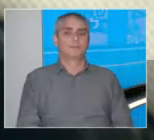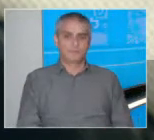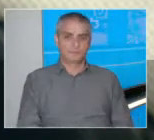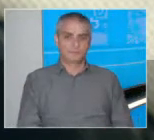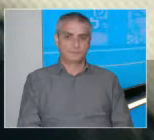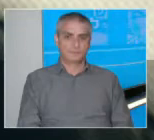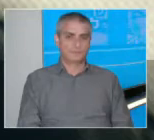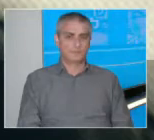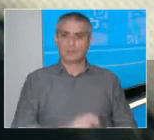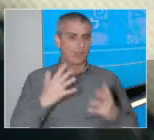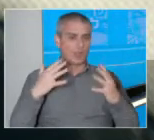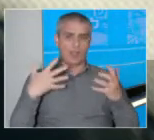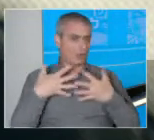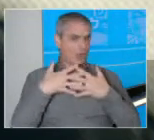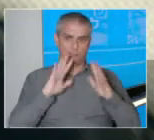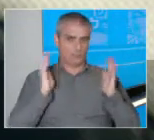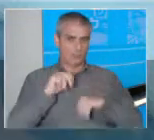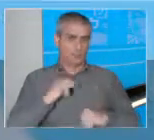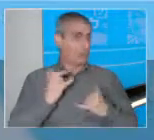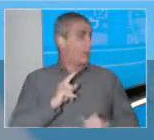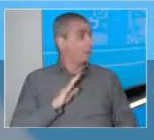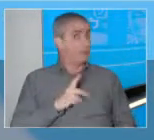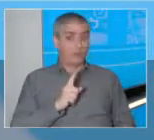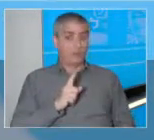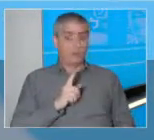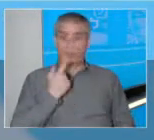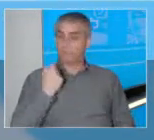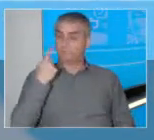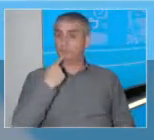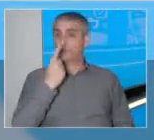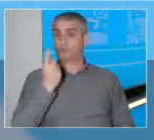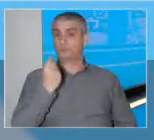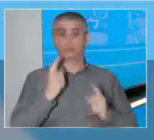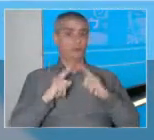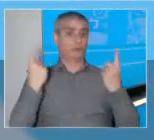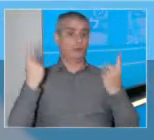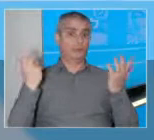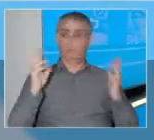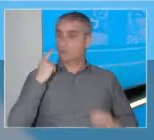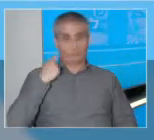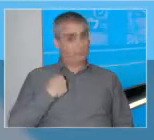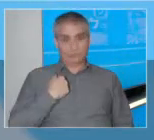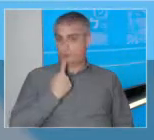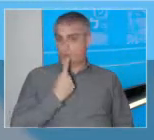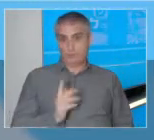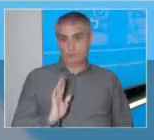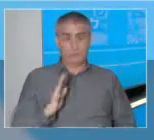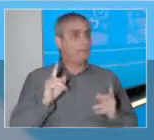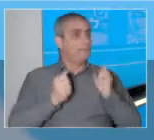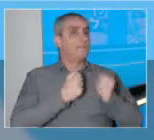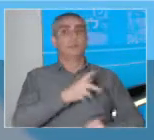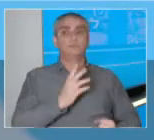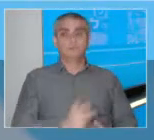הקואליציה לא תחרב היום. כי לשבוע שעבר אמרתם זמירות אחרות. אתה לא שמעת ממני הקואליציה.